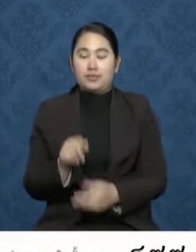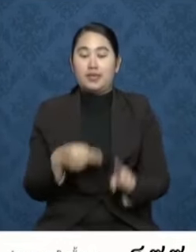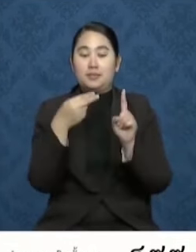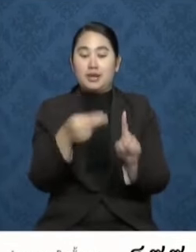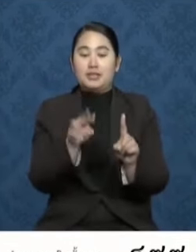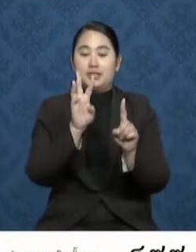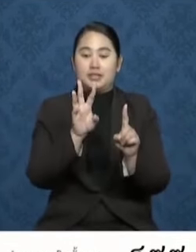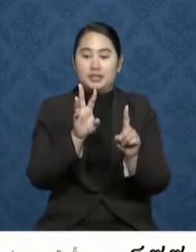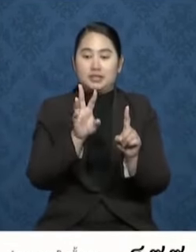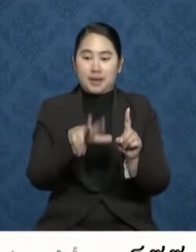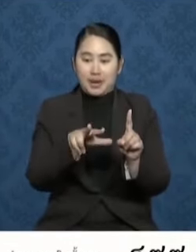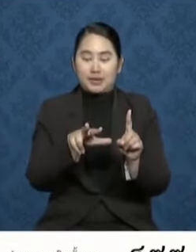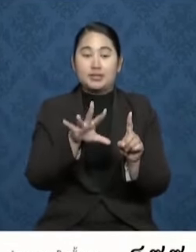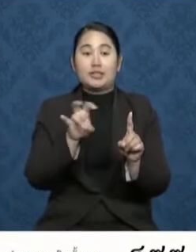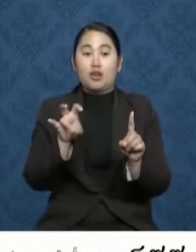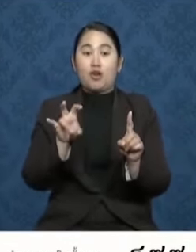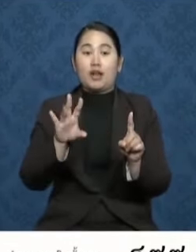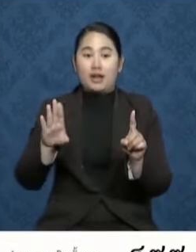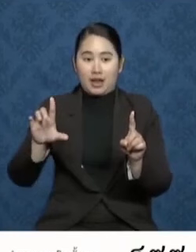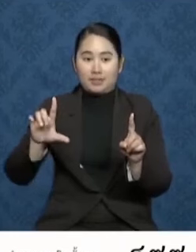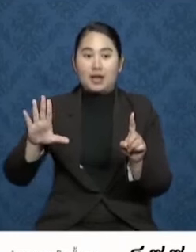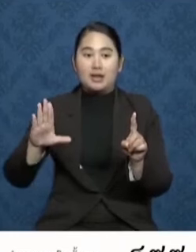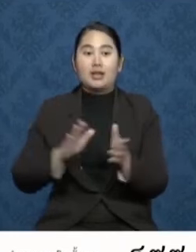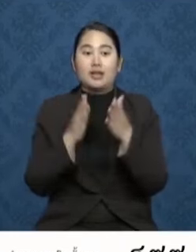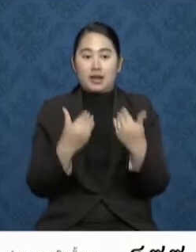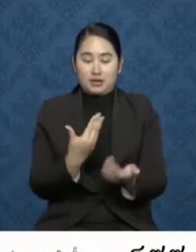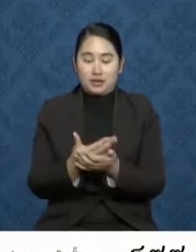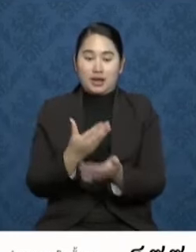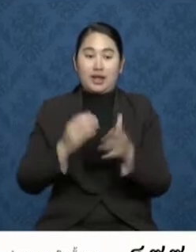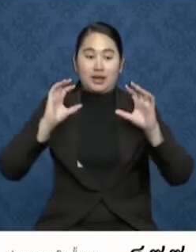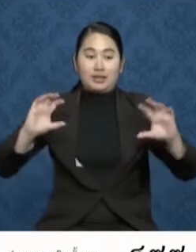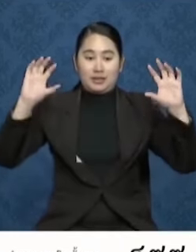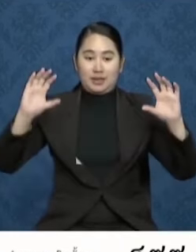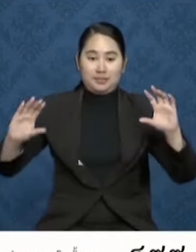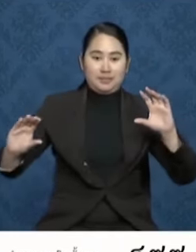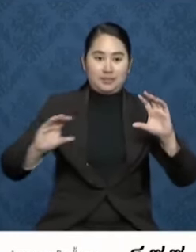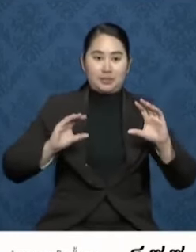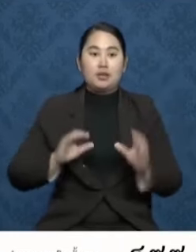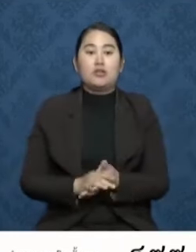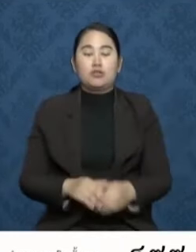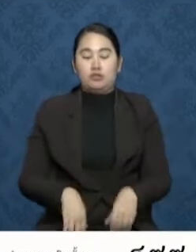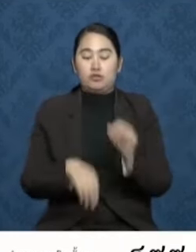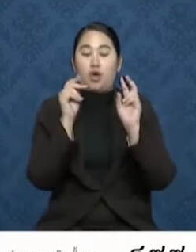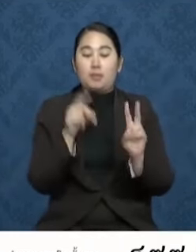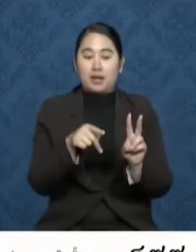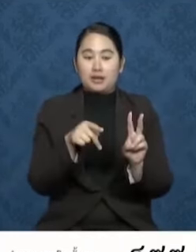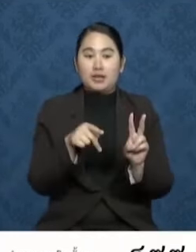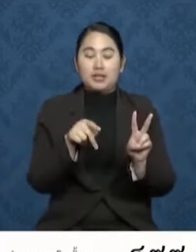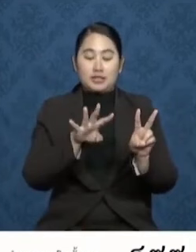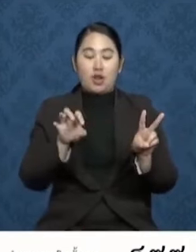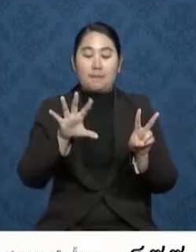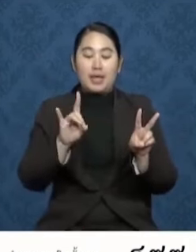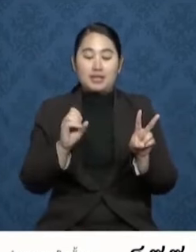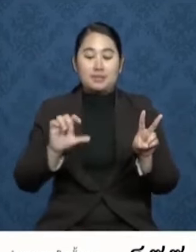17,000 1,700ล้านบาทแล้วใช้งบประมาณแผ่นดินอีก 2,4 180ล้านบาท